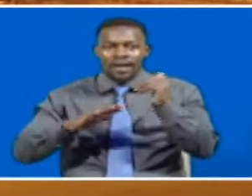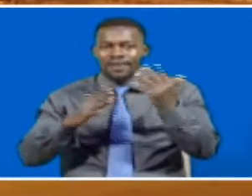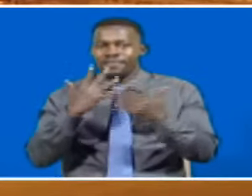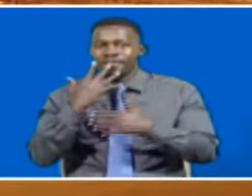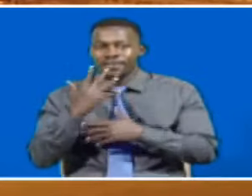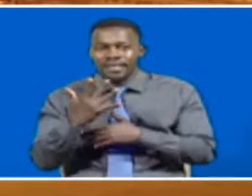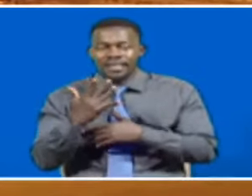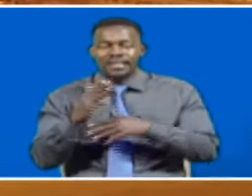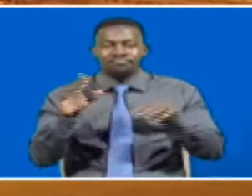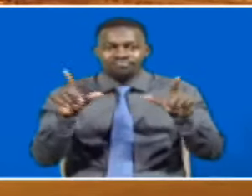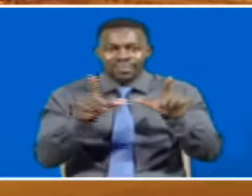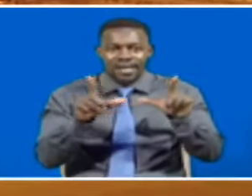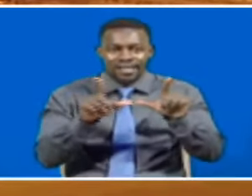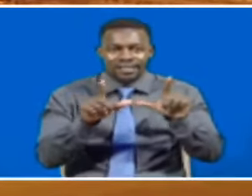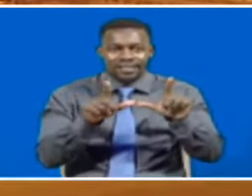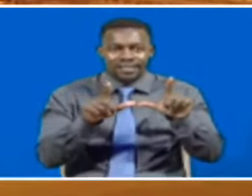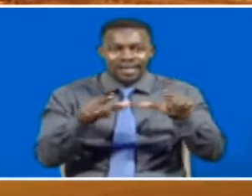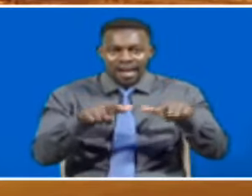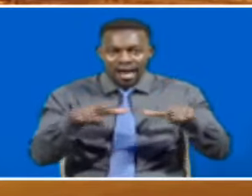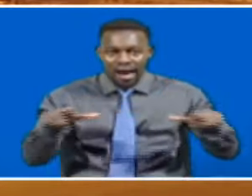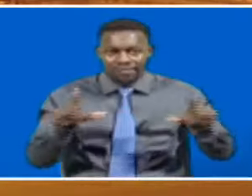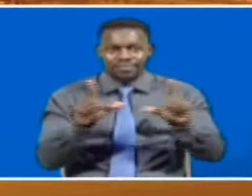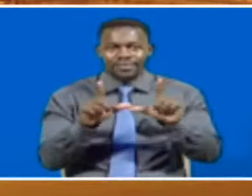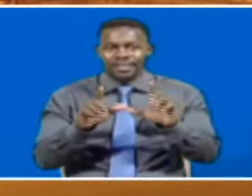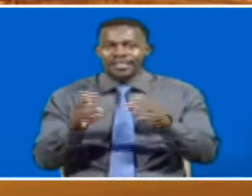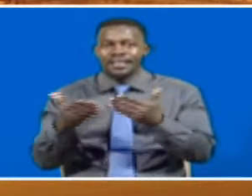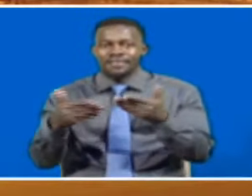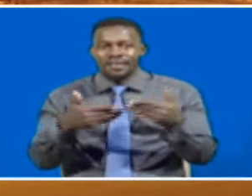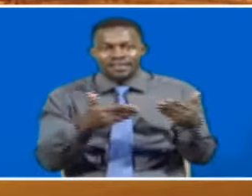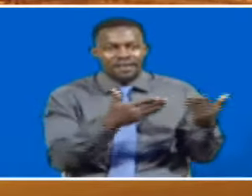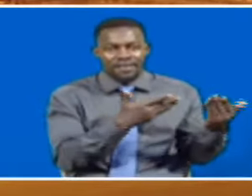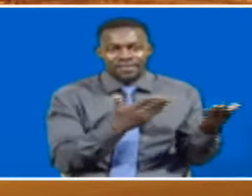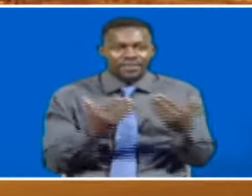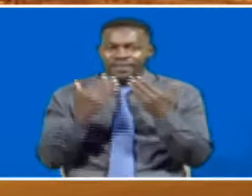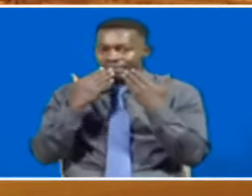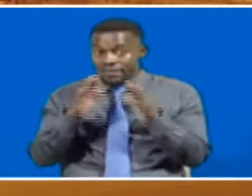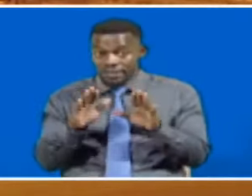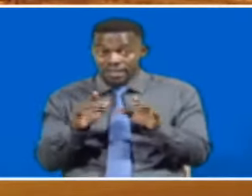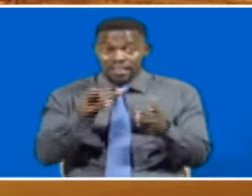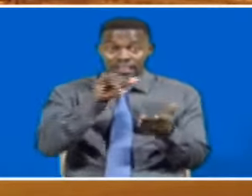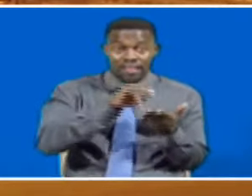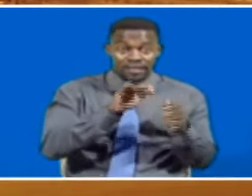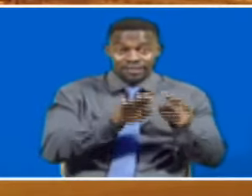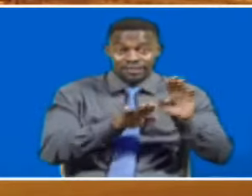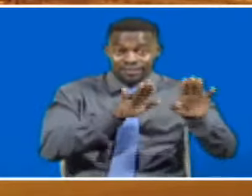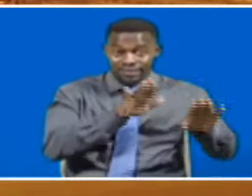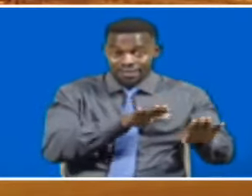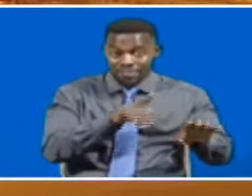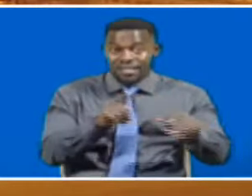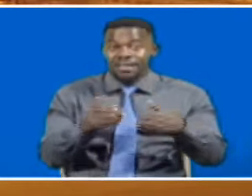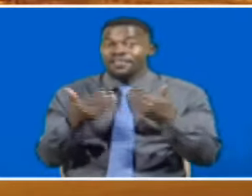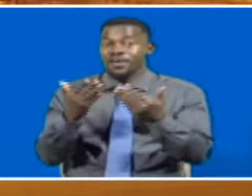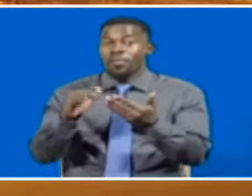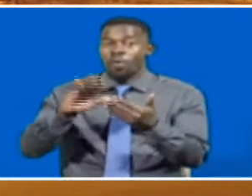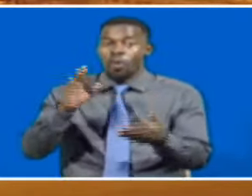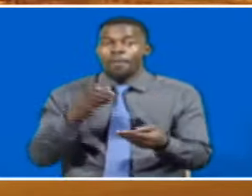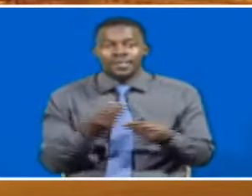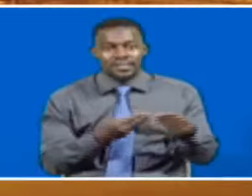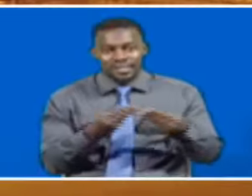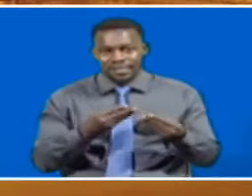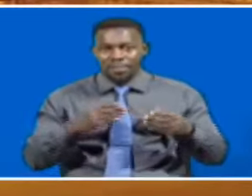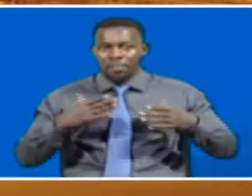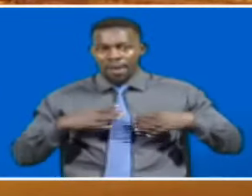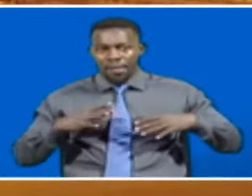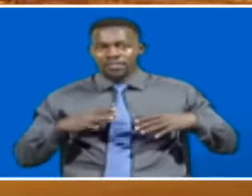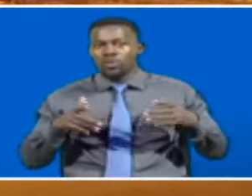za ushirikiano kati ya serikali ya kitaifa na ile ya kaunti. Hatua hiyo inawapa wawekezaji nafasi nzuri ya kuwekeza kaunti